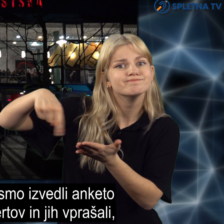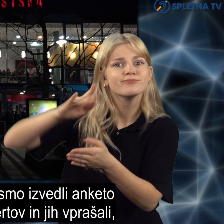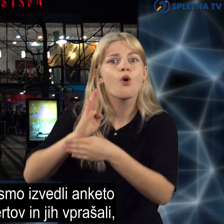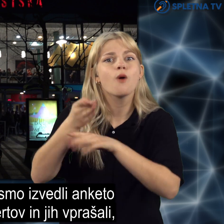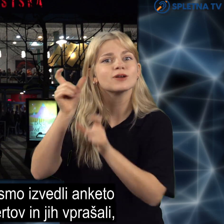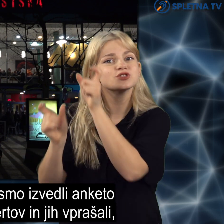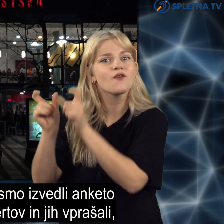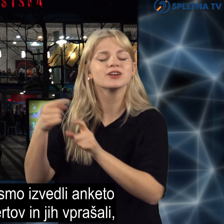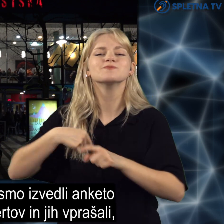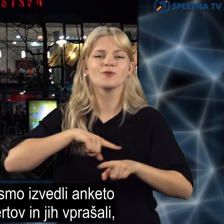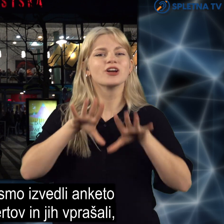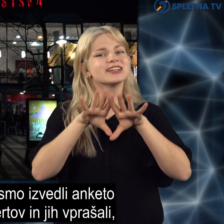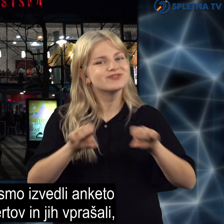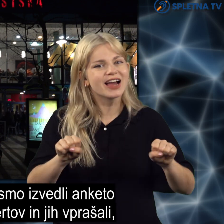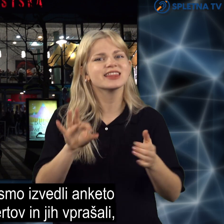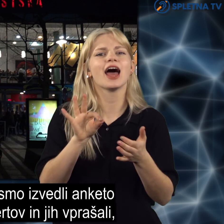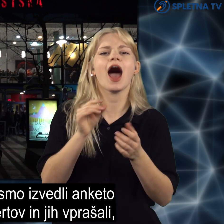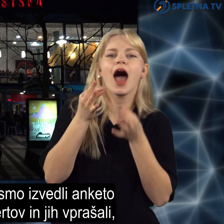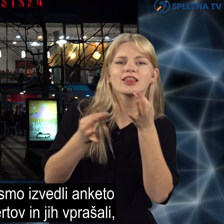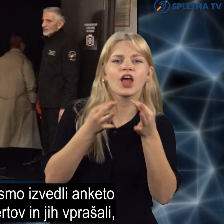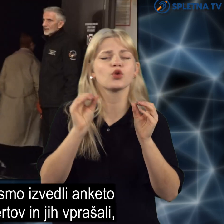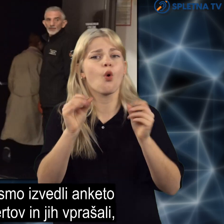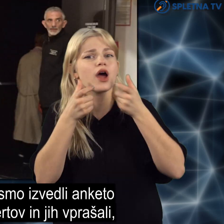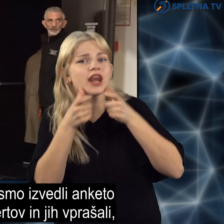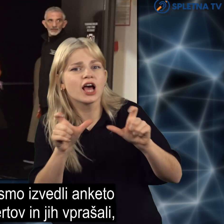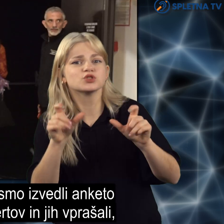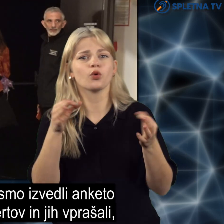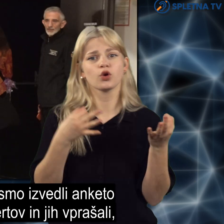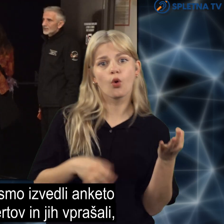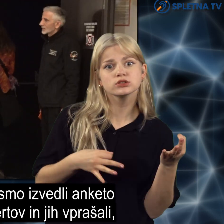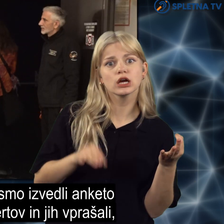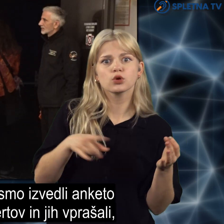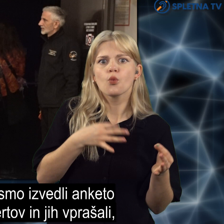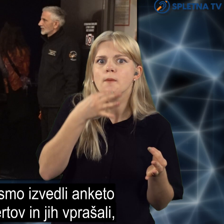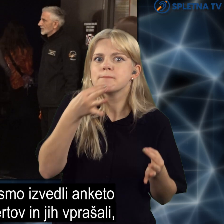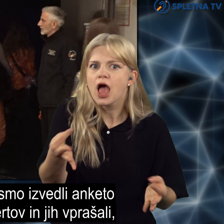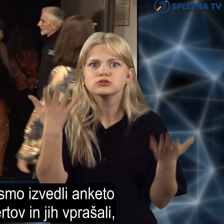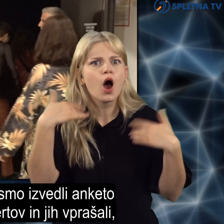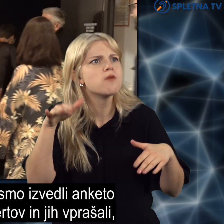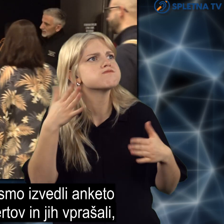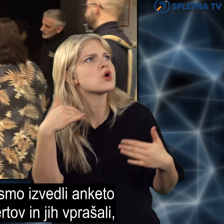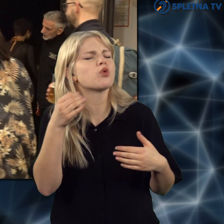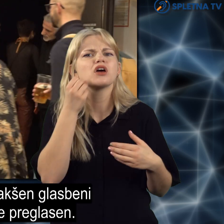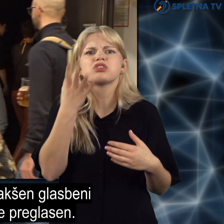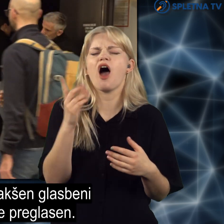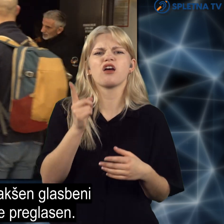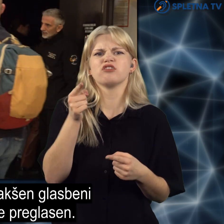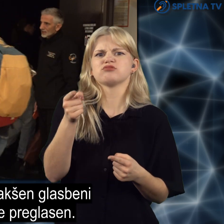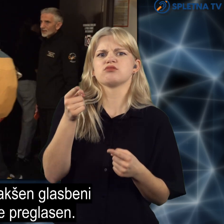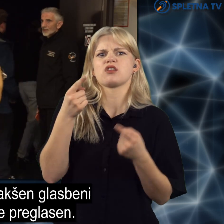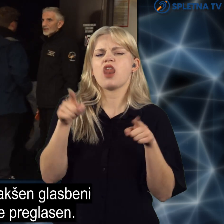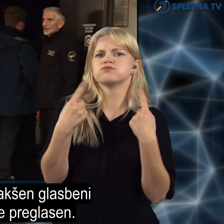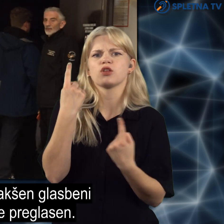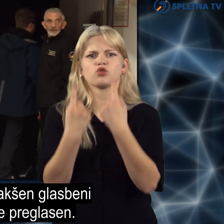Med obiskovalci smo izvedli anketo o glasnosti koncertov in jih vprašali, ali jim je bil